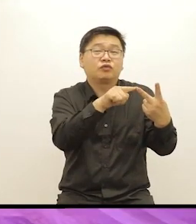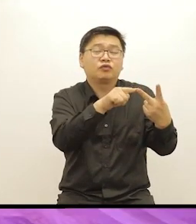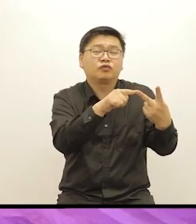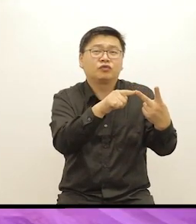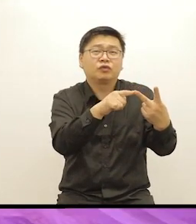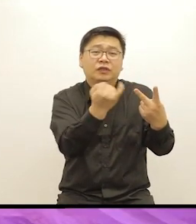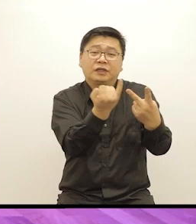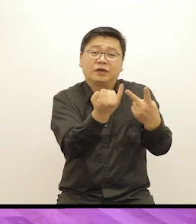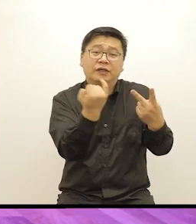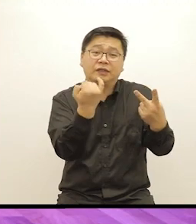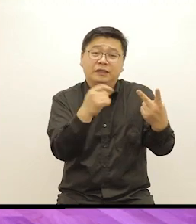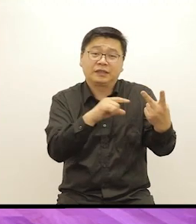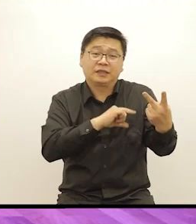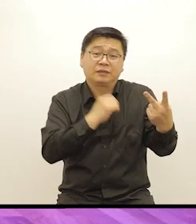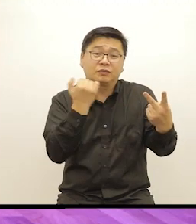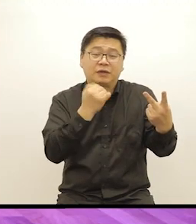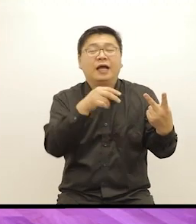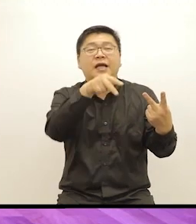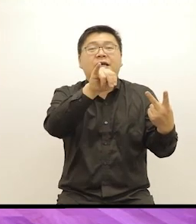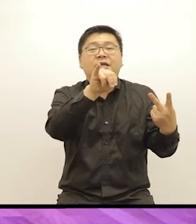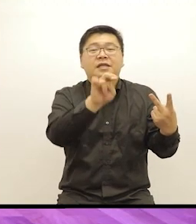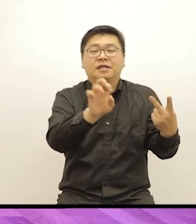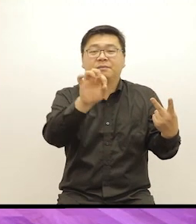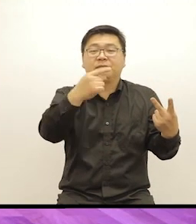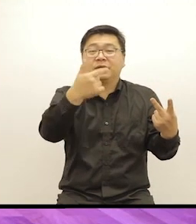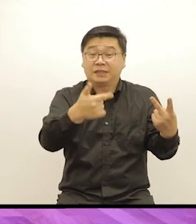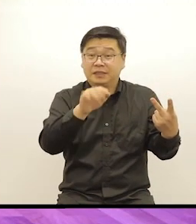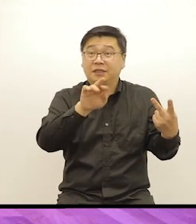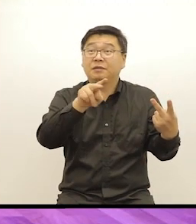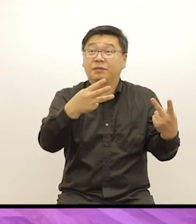함께 맞추는 누군가요?